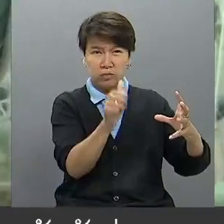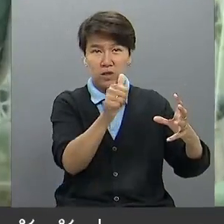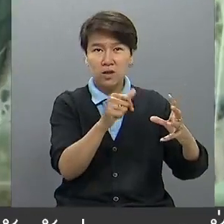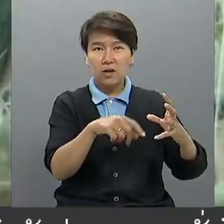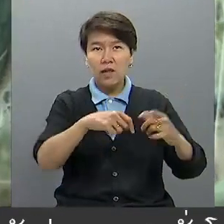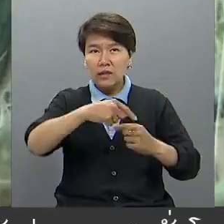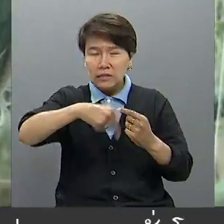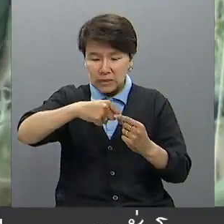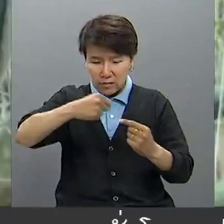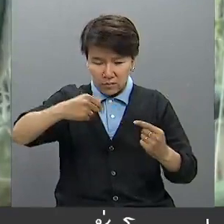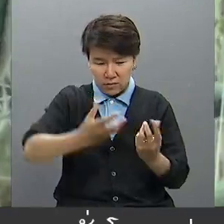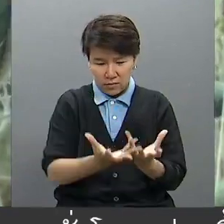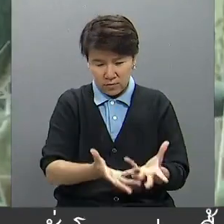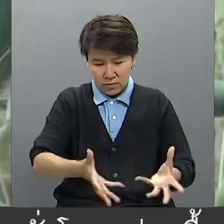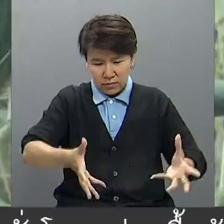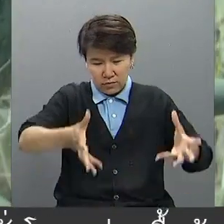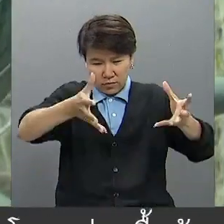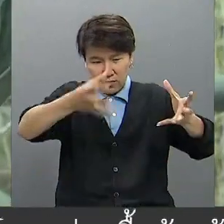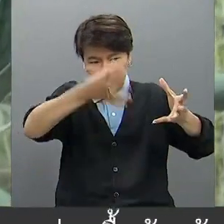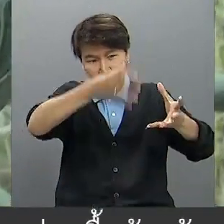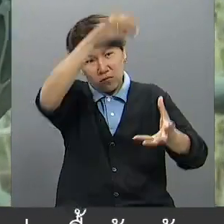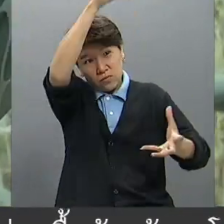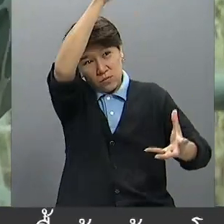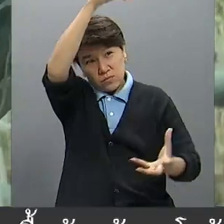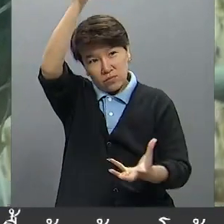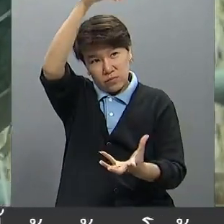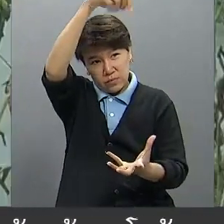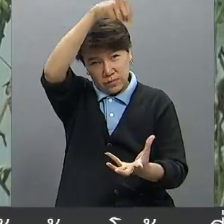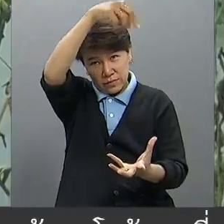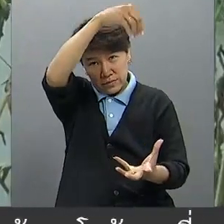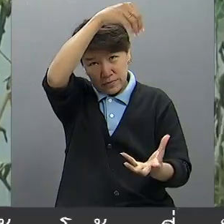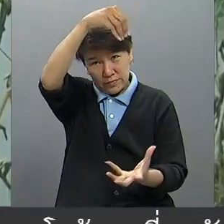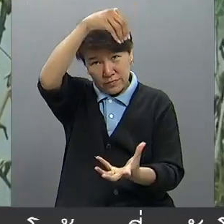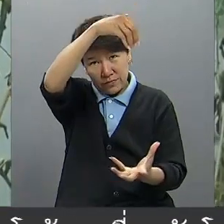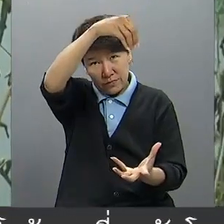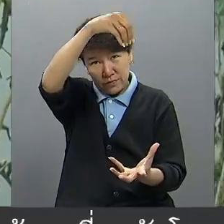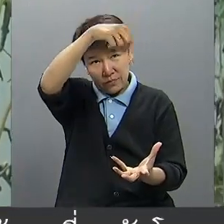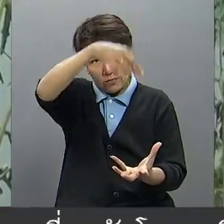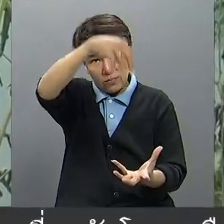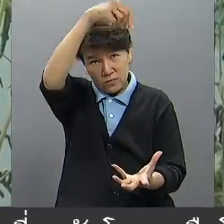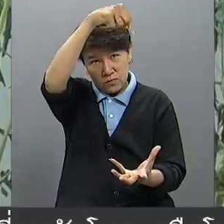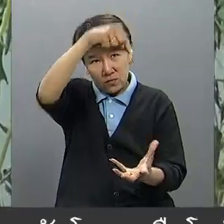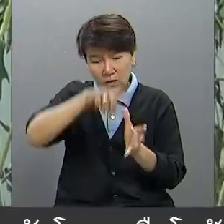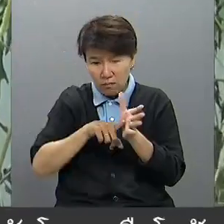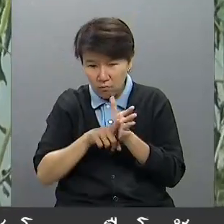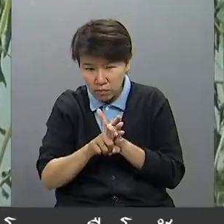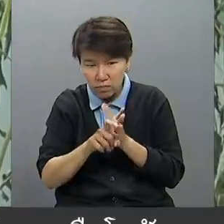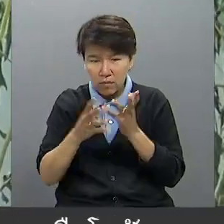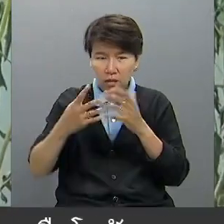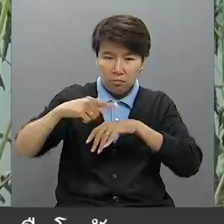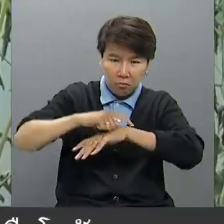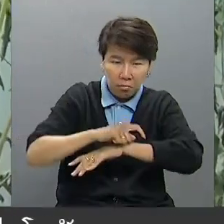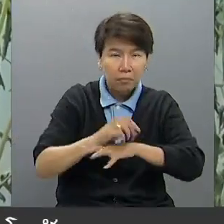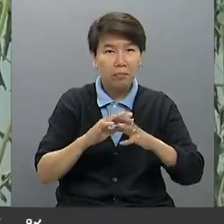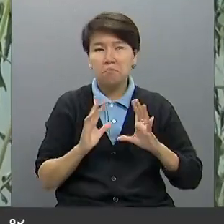าสติกมาทำเปลห้อยไว้กลางอากาศผลผลิตที่ได้จะปลอดสารไม่มีศัตรูพืชหรือว่าโรคพืชมารบกวนเลยไม่จำเป็นต้อง